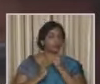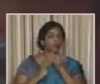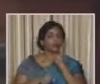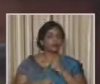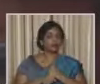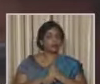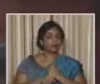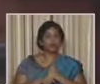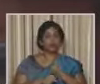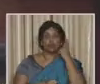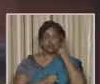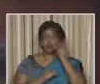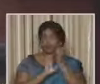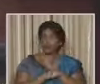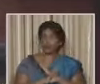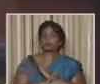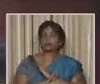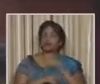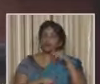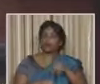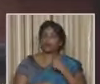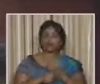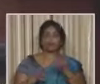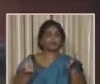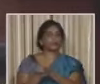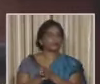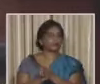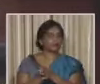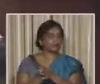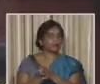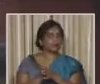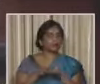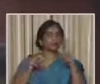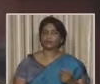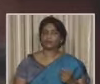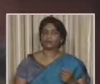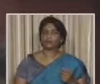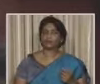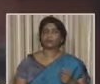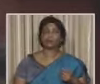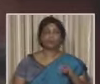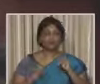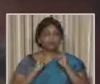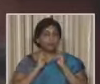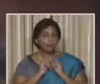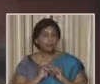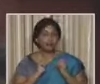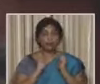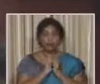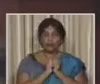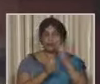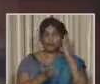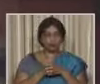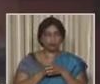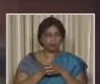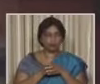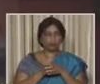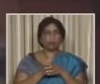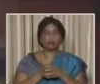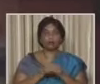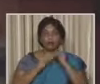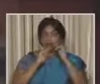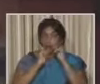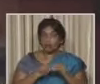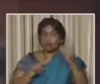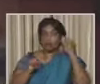மீது. அவரும் இப்பொழுது அரசாங்கத்தில் தானே. கடைசியாக என்ன நேர்ந்துள்ளது? குற்றச்செயலை தடுத்து கொள்ள முடியாமல் போன குழுவினரும் குற்றச்செயல்